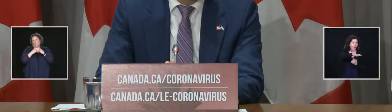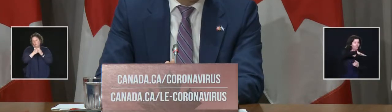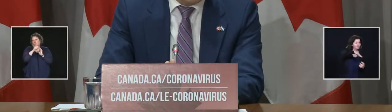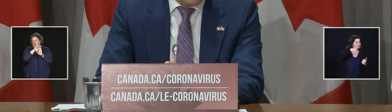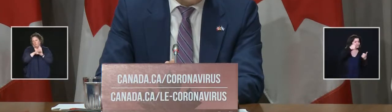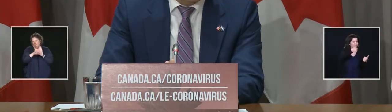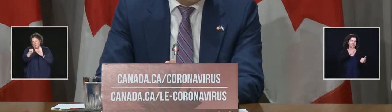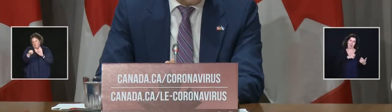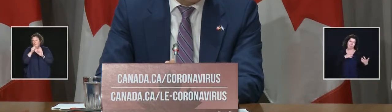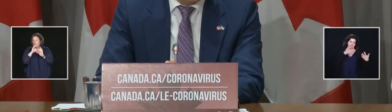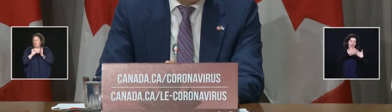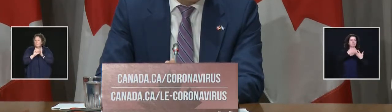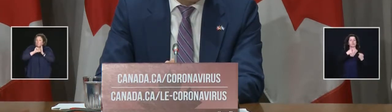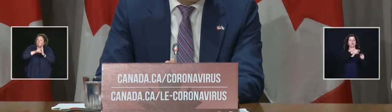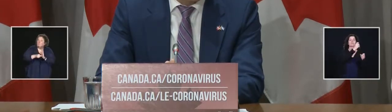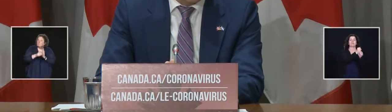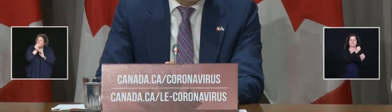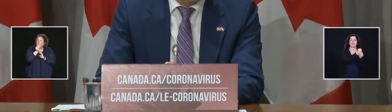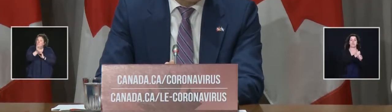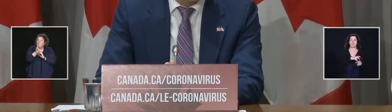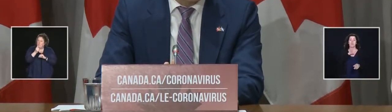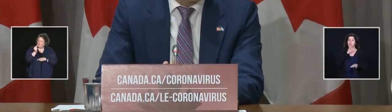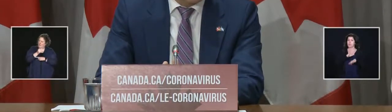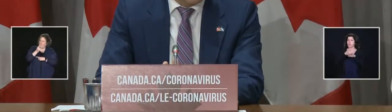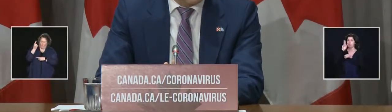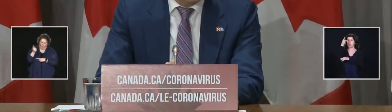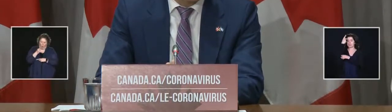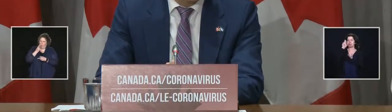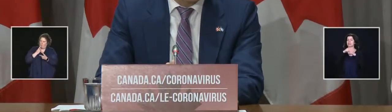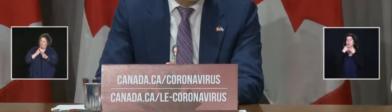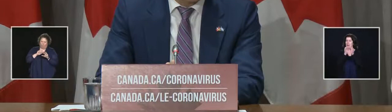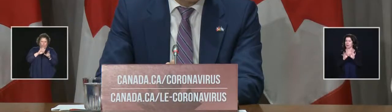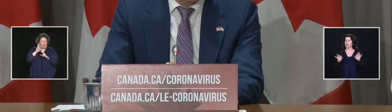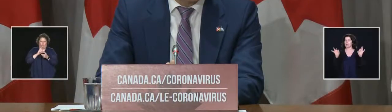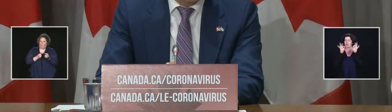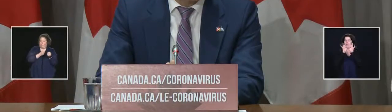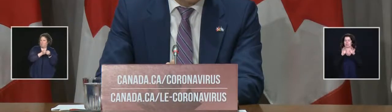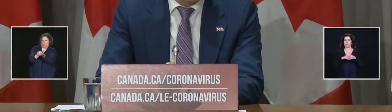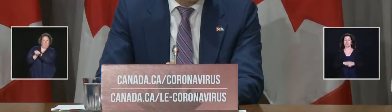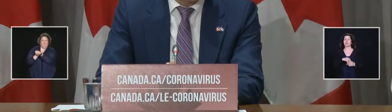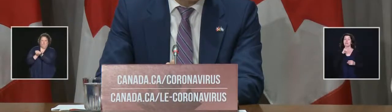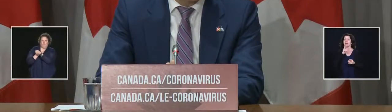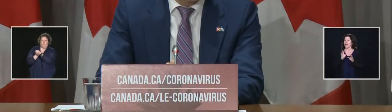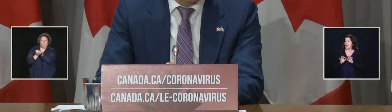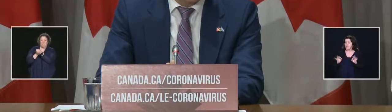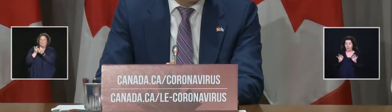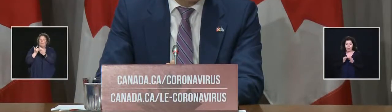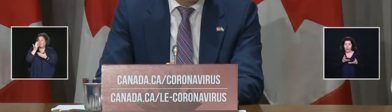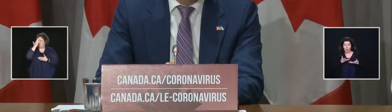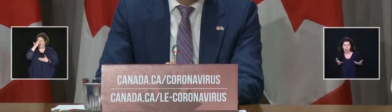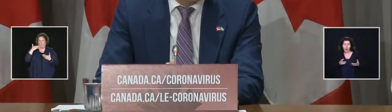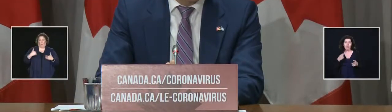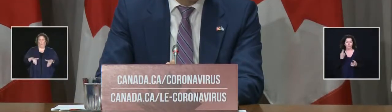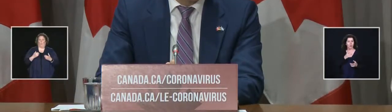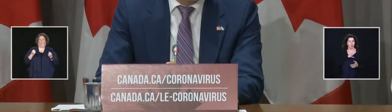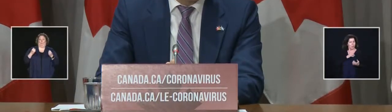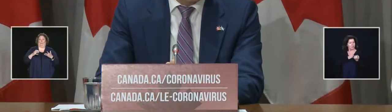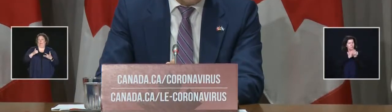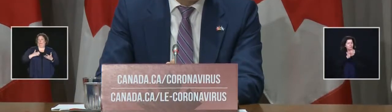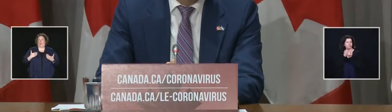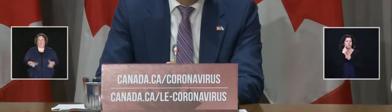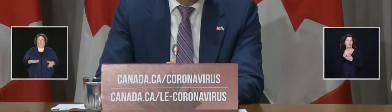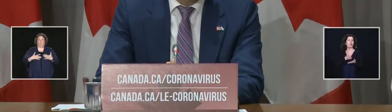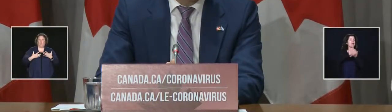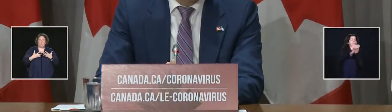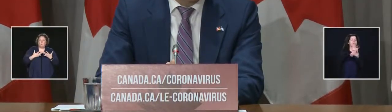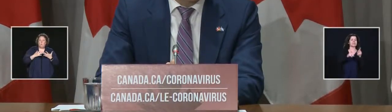will always be there to help Canadians. We are mindful of the very severe difficulties that many Canadians are going through. We will always have their